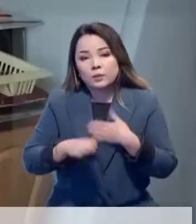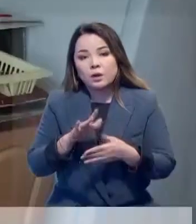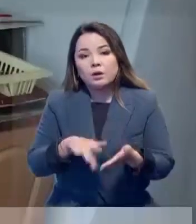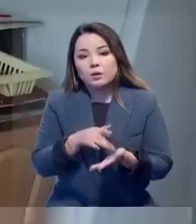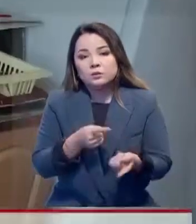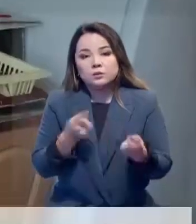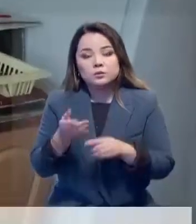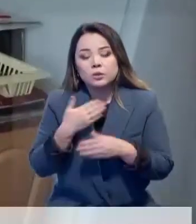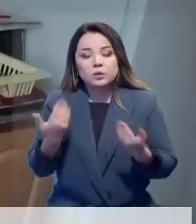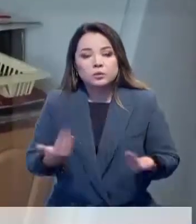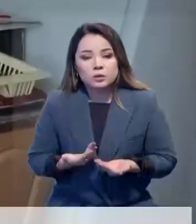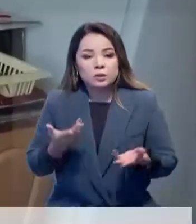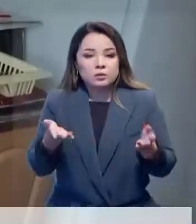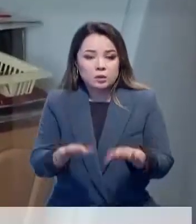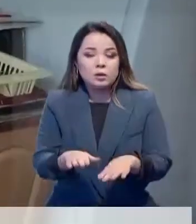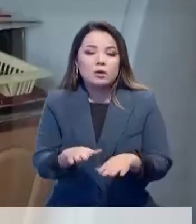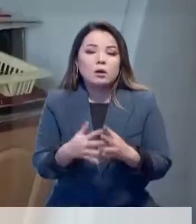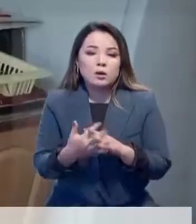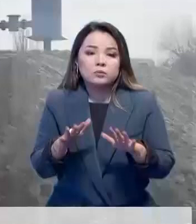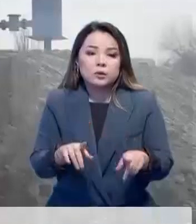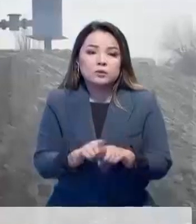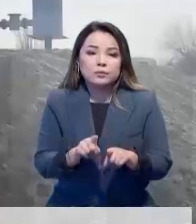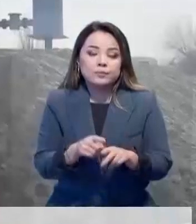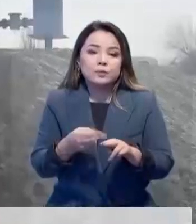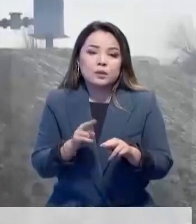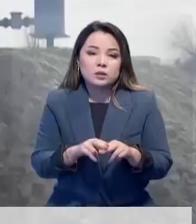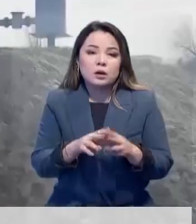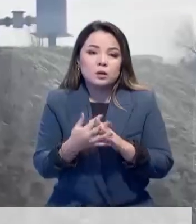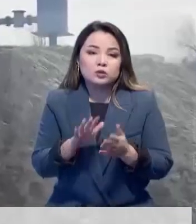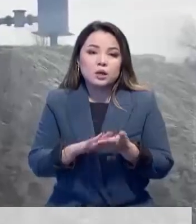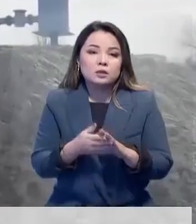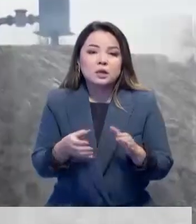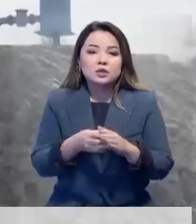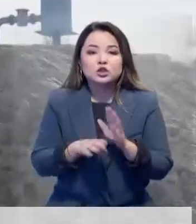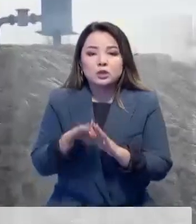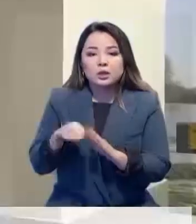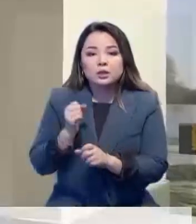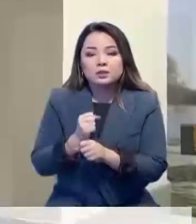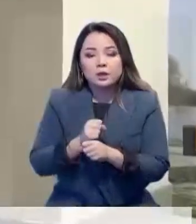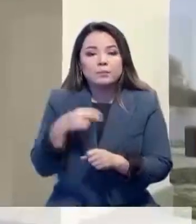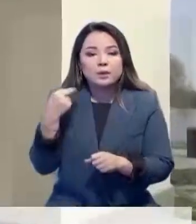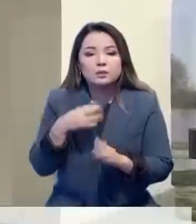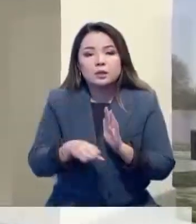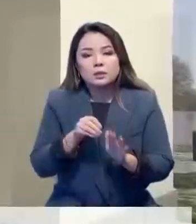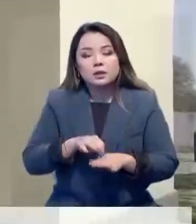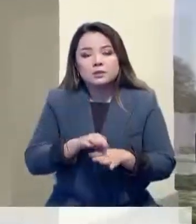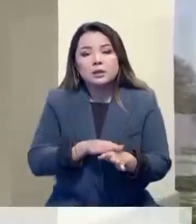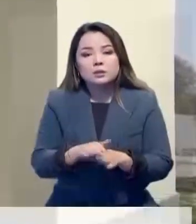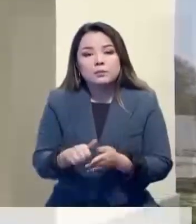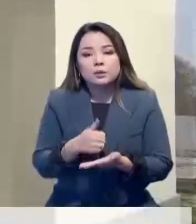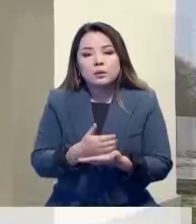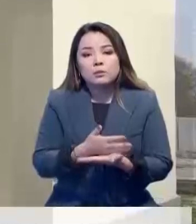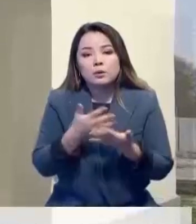пока ауылда тұрғымыз келеді. Осы жерде өсіп өндік. Ауылдағы ағайынның жағдайын жақсарту президенттің сайлауалды тұғырнамасының